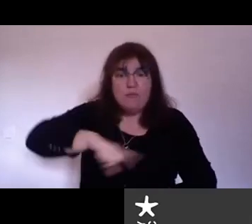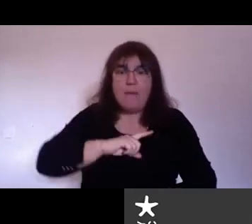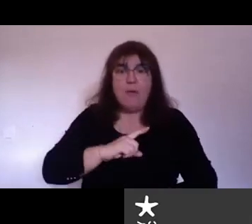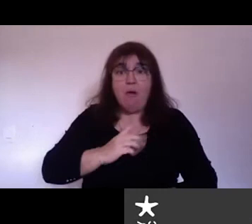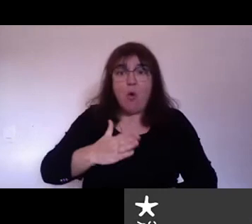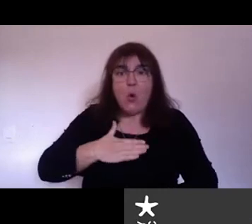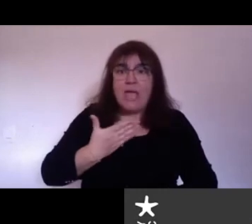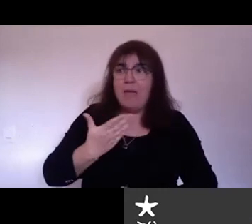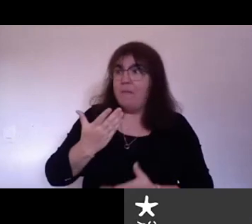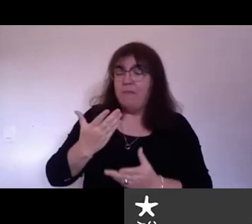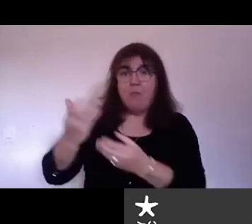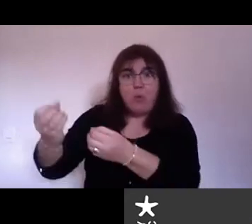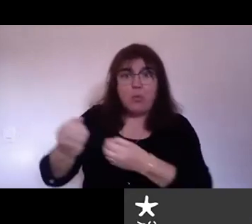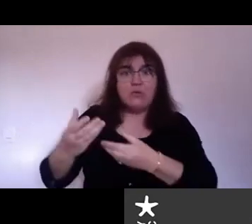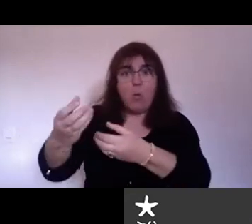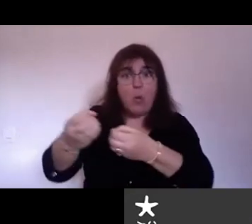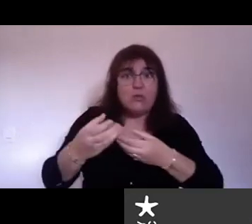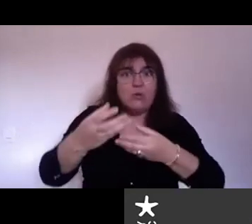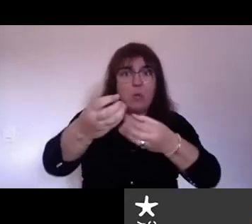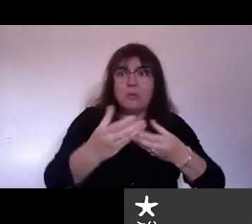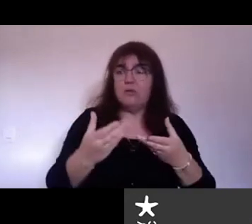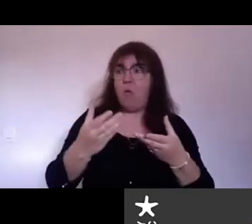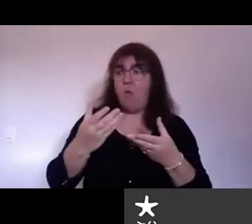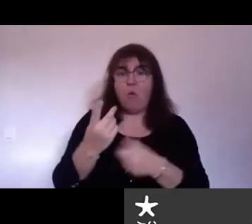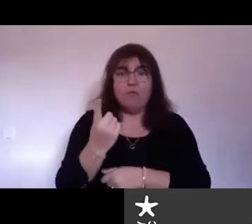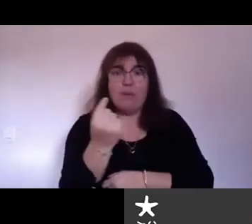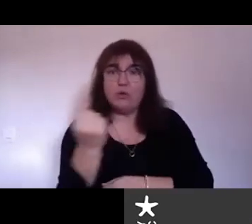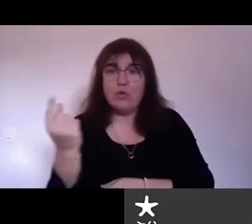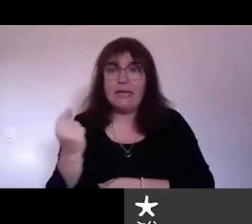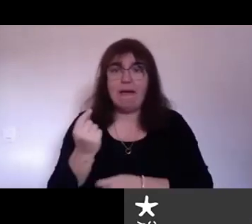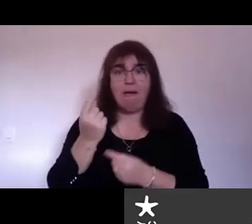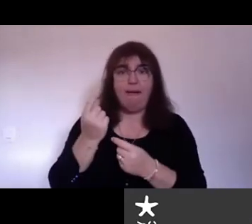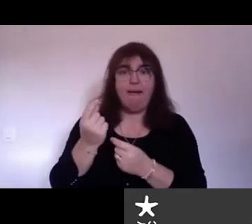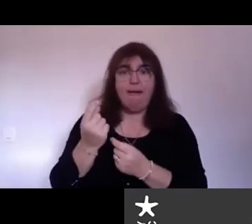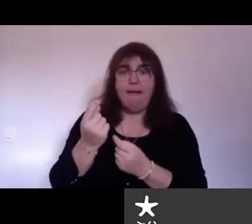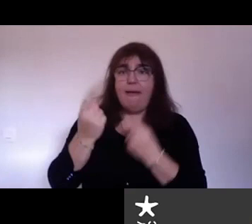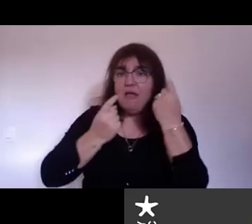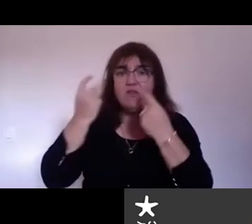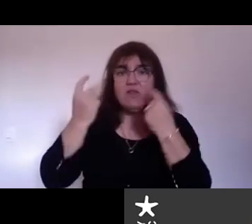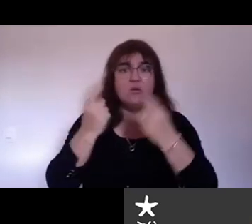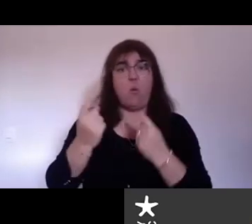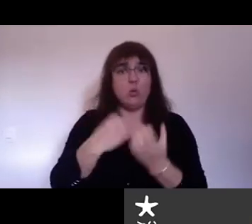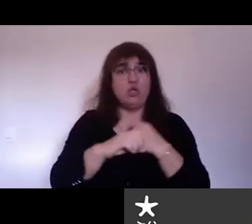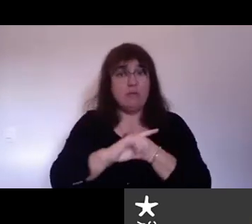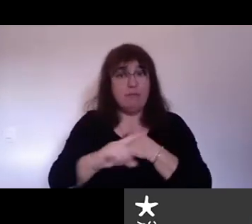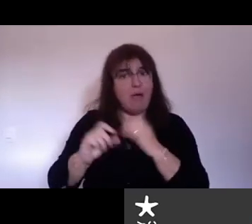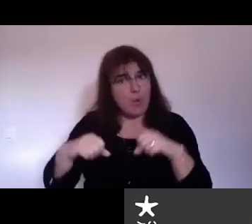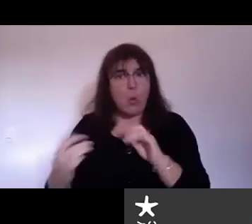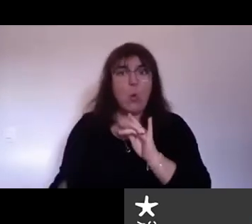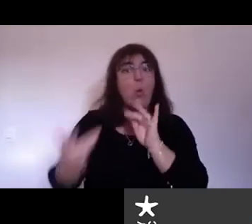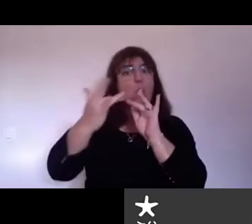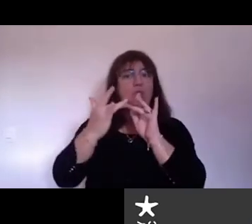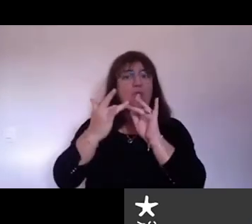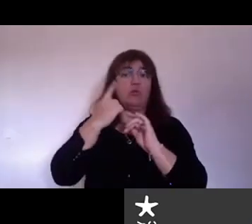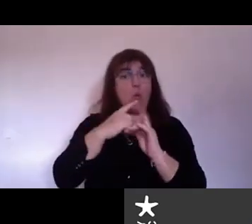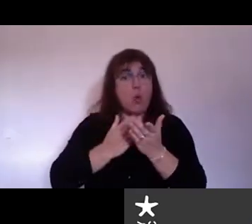d'avoir des propositions de partenariat, d'avoir des propositions d'intervention. Donc, n'hésitez pas à nous contacter ensuite et à faire grandir ces